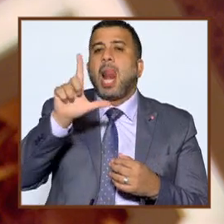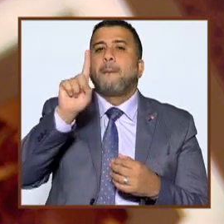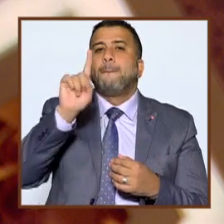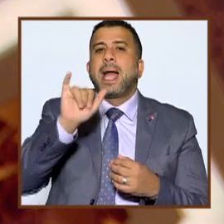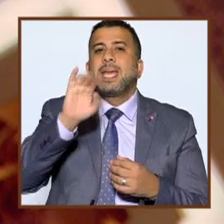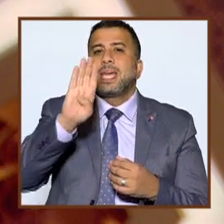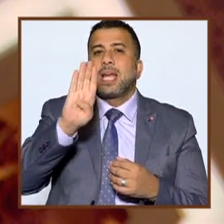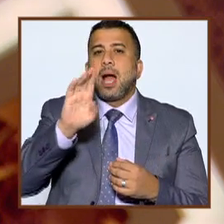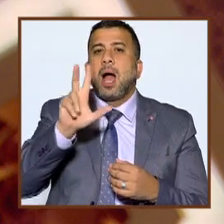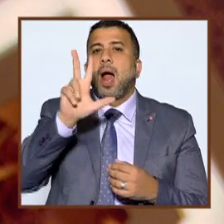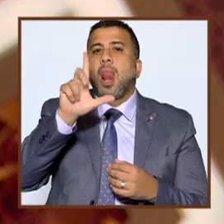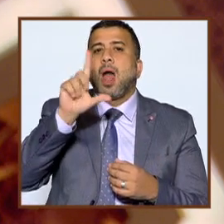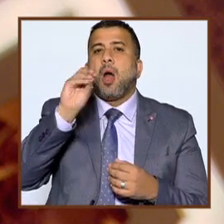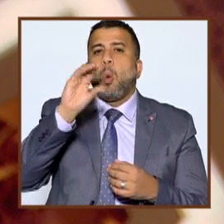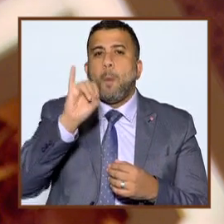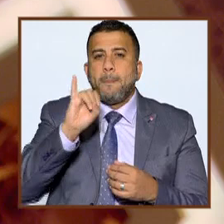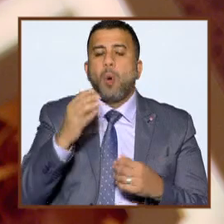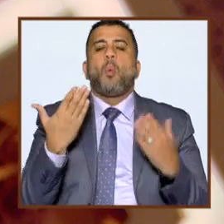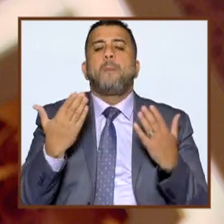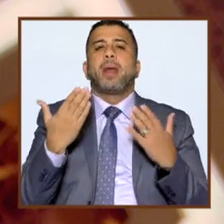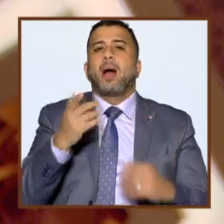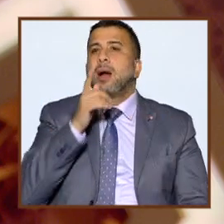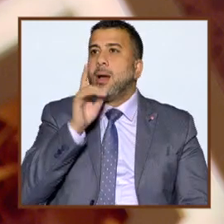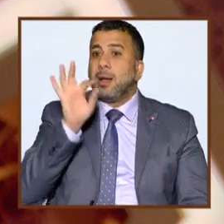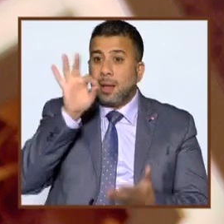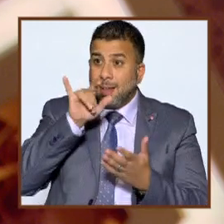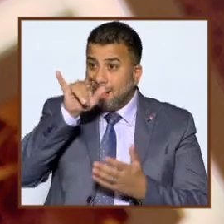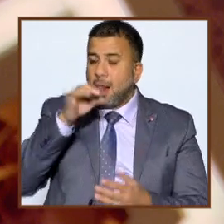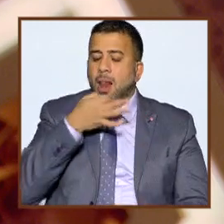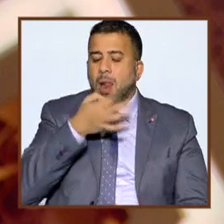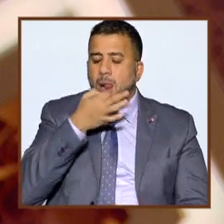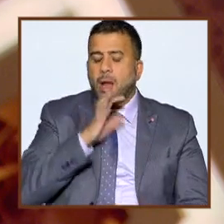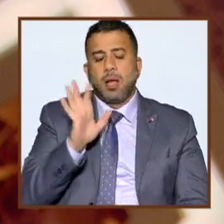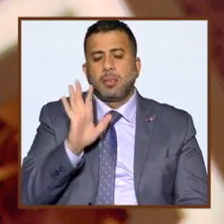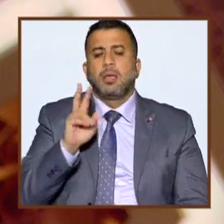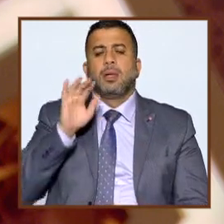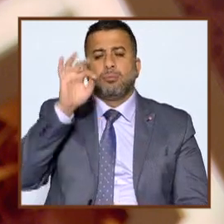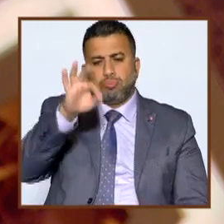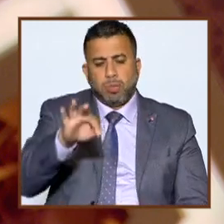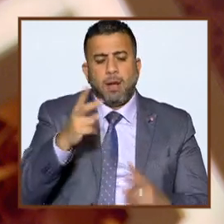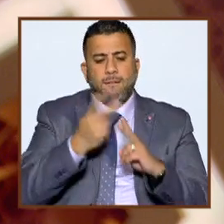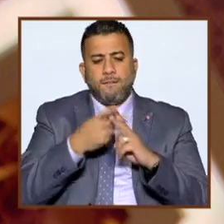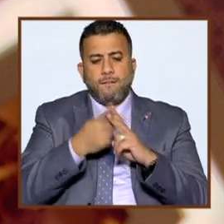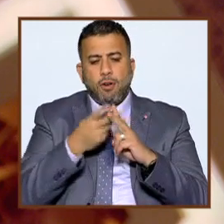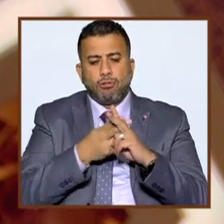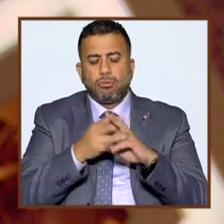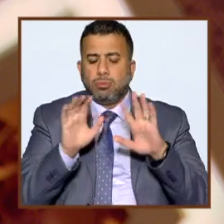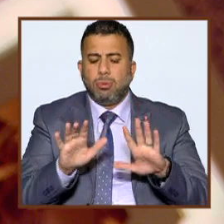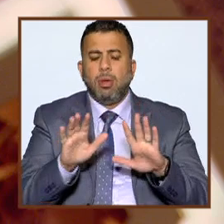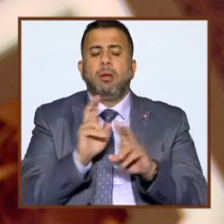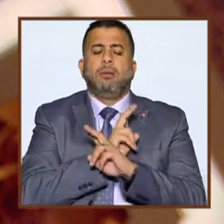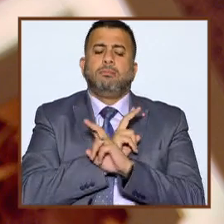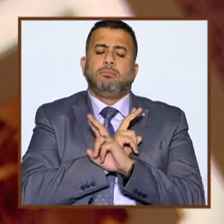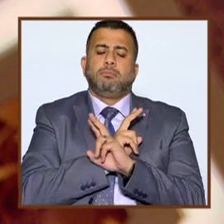اللهم عمرة وتدخل في النسك، وإذا وصلت هناك تمكث في سكنها فندق ولا شقة سكنية ولا أي